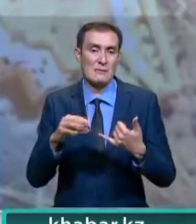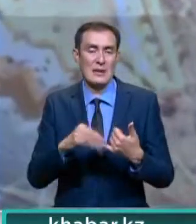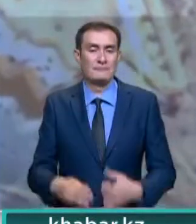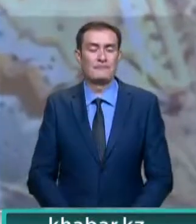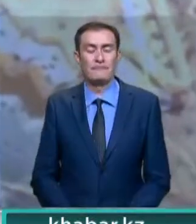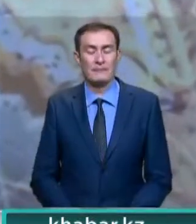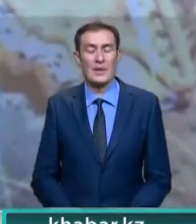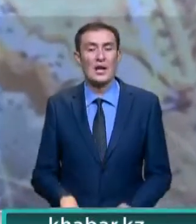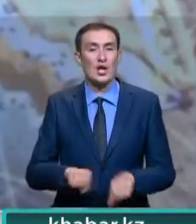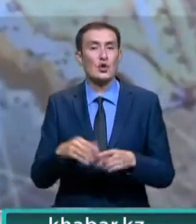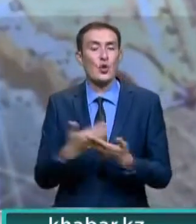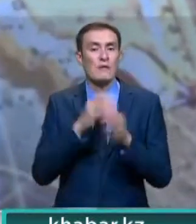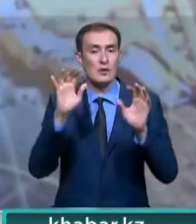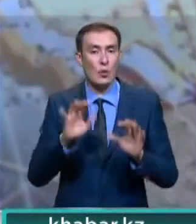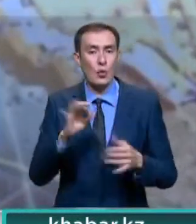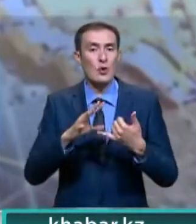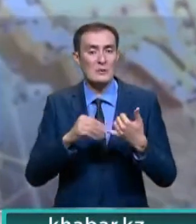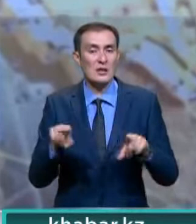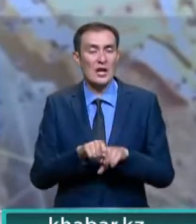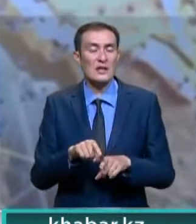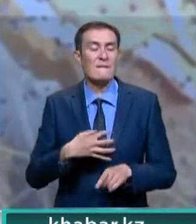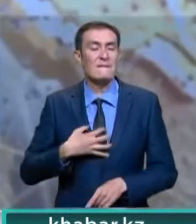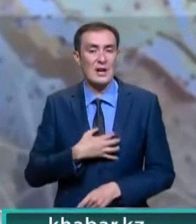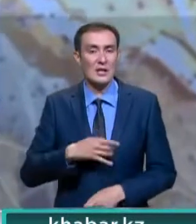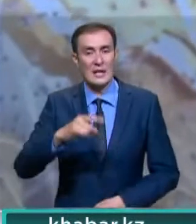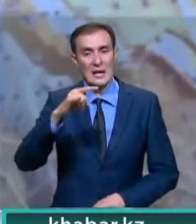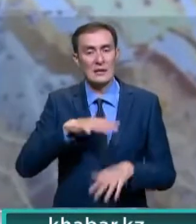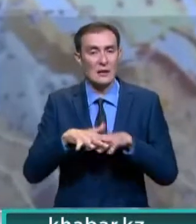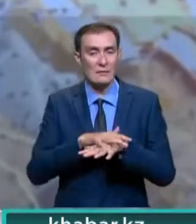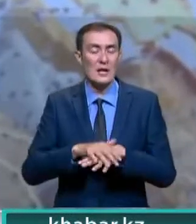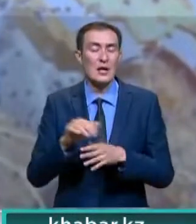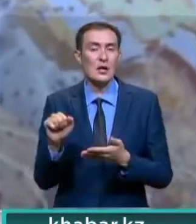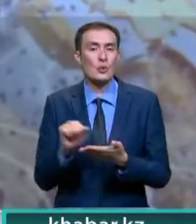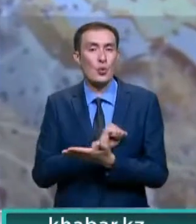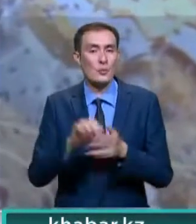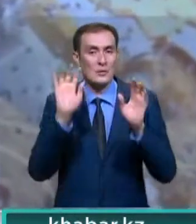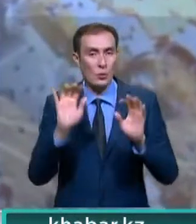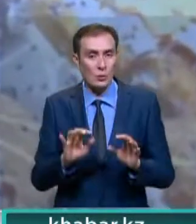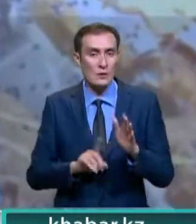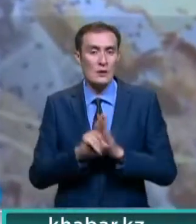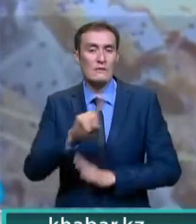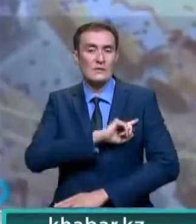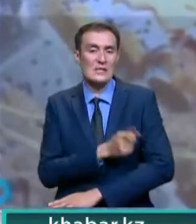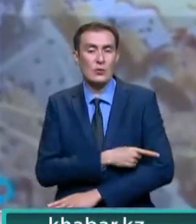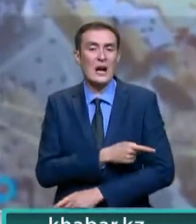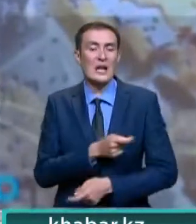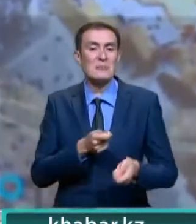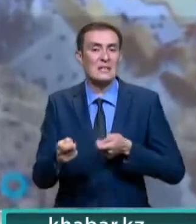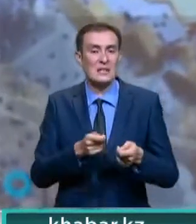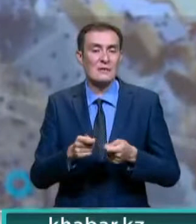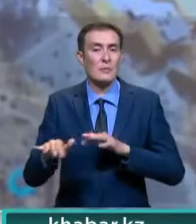Помимо нового закона о земле, заработал еще один важный для казахстанцев законодательный документ. Сегодня вступил в силу новый